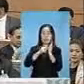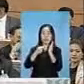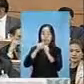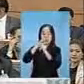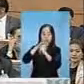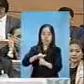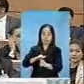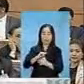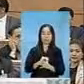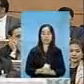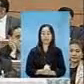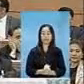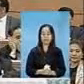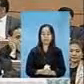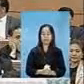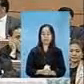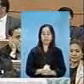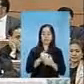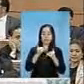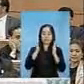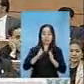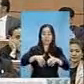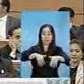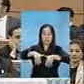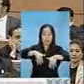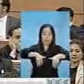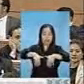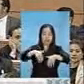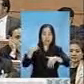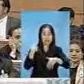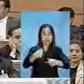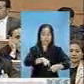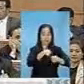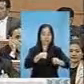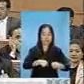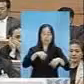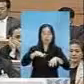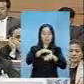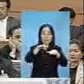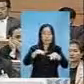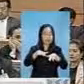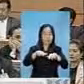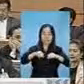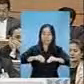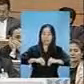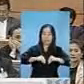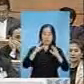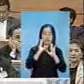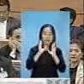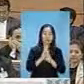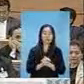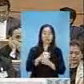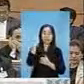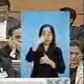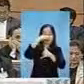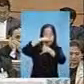ประธานแล้วมนุษย์ปุถุชนผู้มีเลือดเนื้อจิตวิญญาณโดยทั่วไปจะไม่ยอมให้ใครก็ตามม